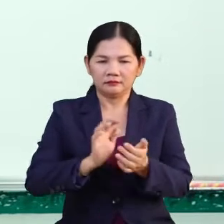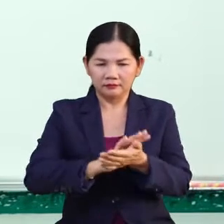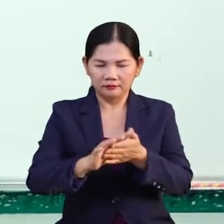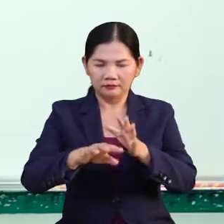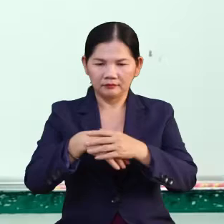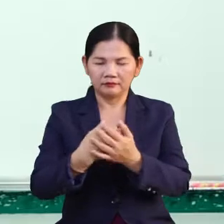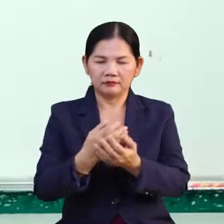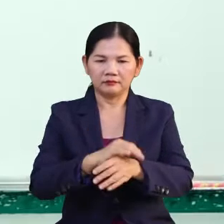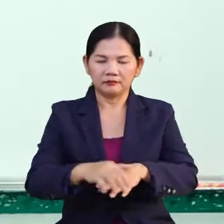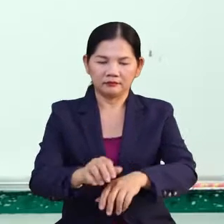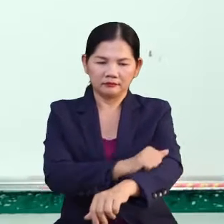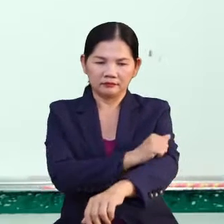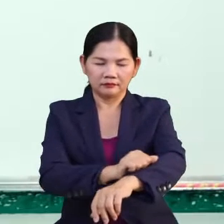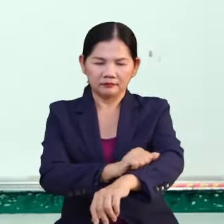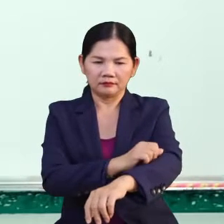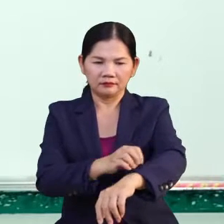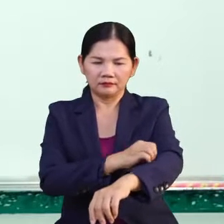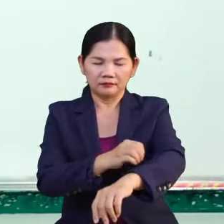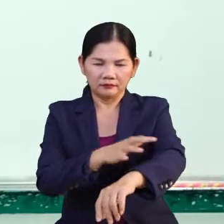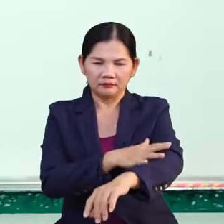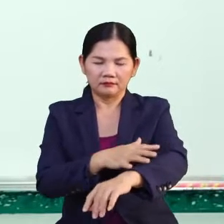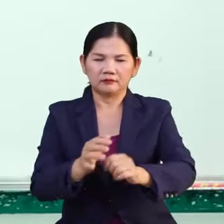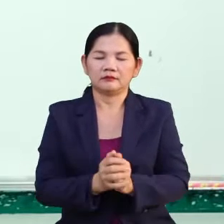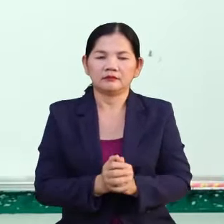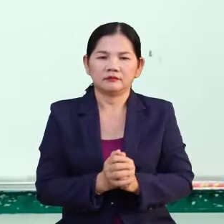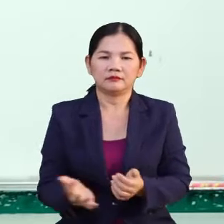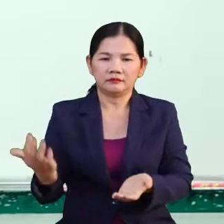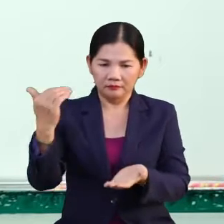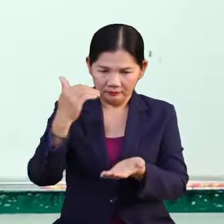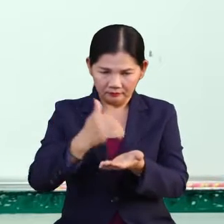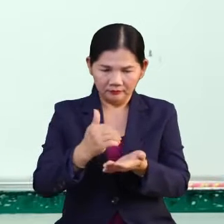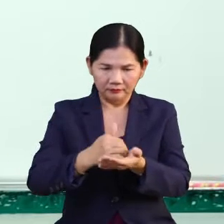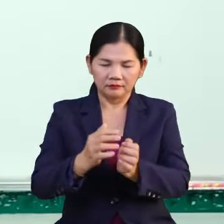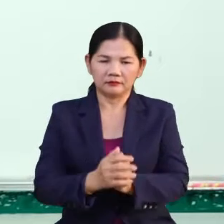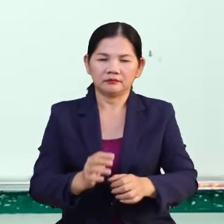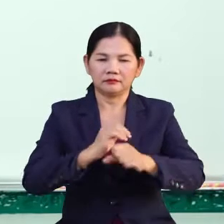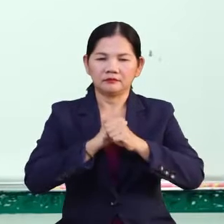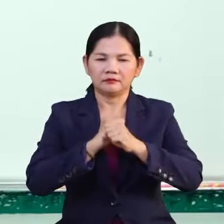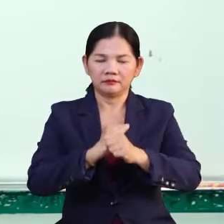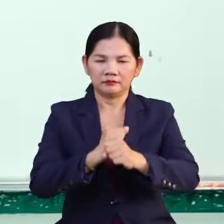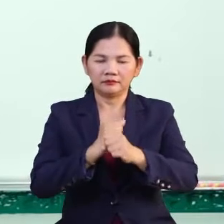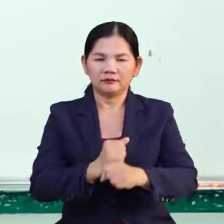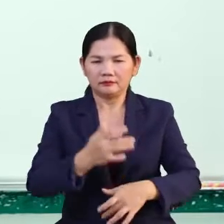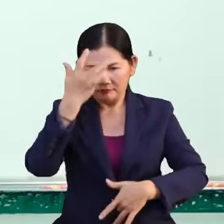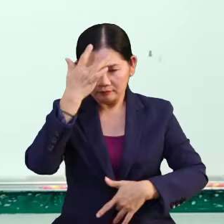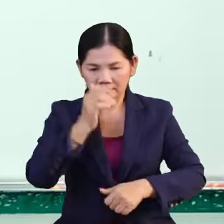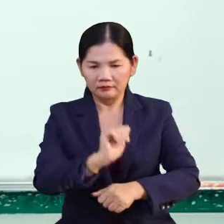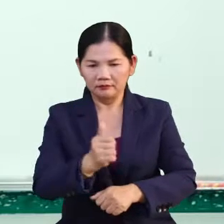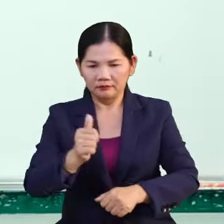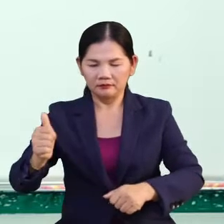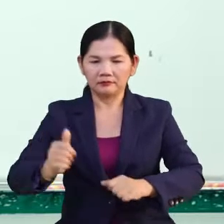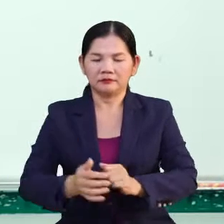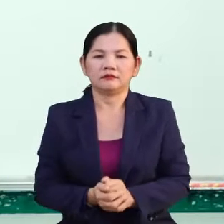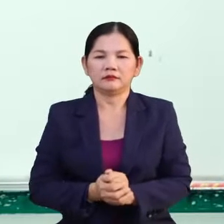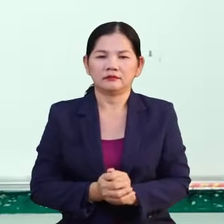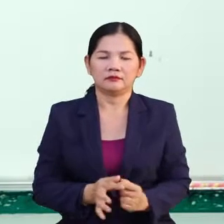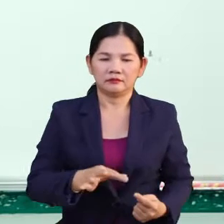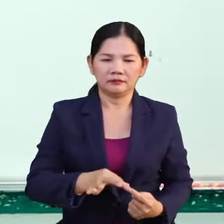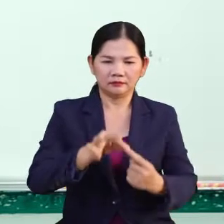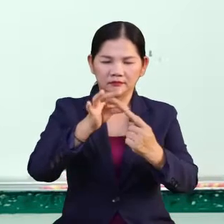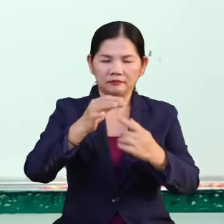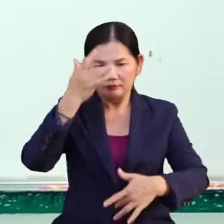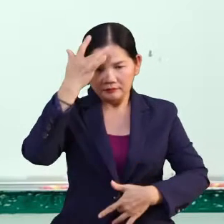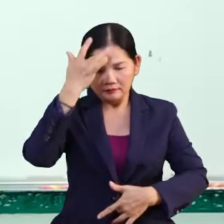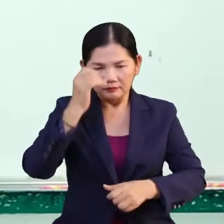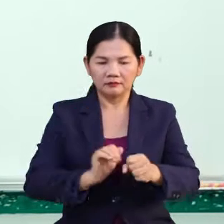ដៃជាមួយនឹងសាប៊ូអាកុលឬក៏ជែលឲ្យបានញឹកញាប់ចាដើម្បីបង្ការខ្លួនណាជាផុតពីជំងឺឆ្លងនានាចាជាពិសេស